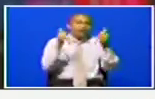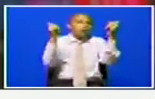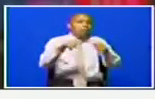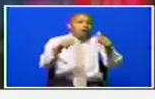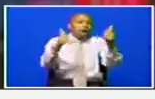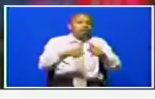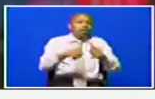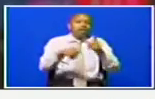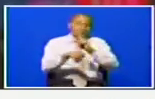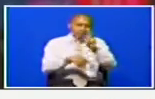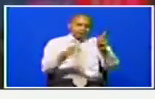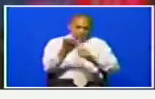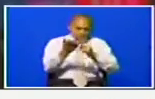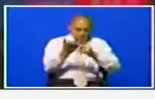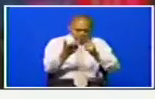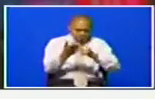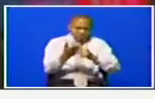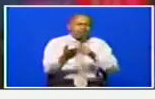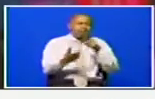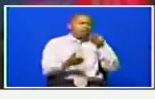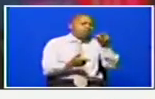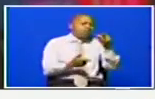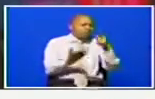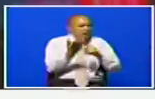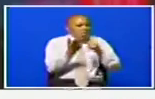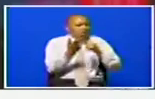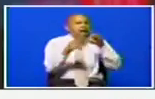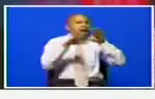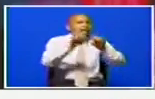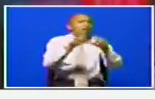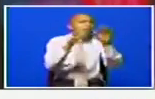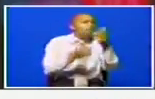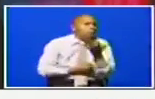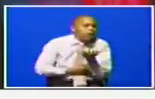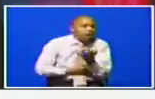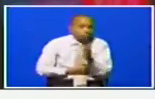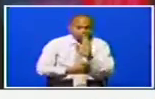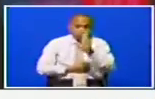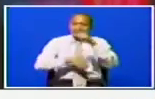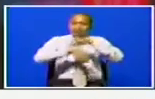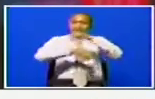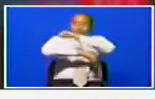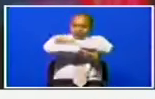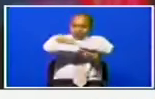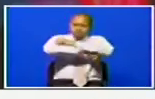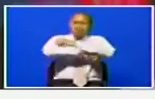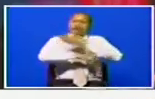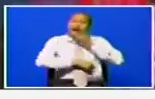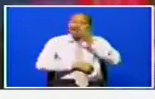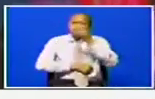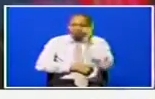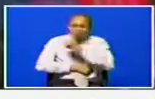mtu akitoa hesabu, tunataka kuona hizi hesabu zako ulifikia vipi. Tukiwa skuli tulikuwa tunaulizwa, ndio umetupatia jibu lakini